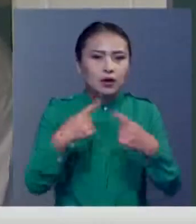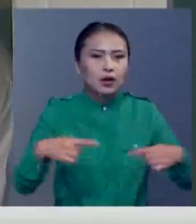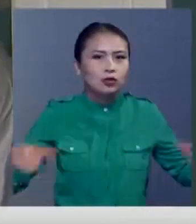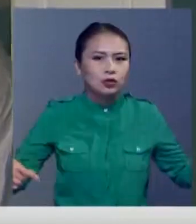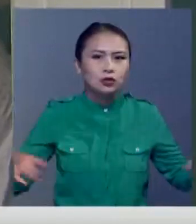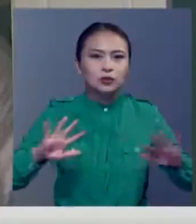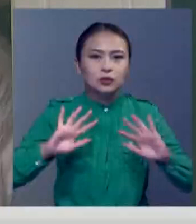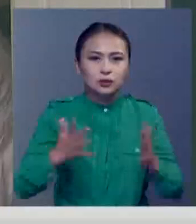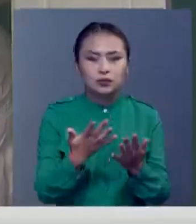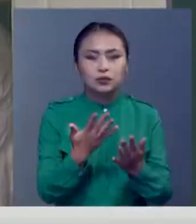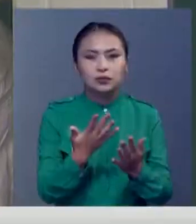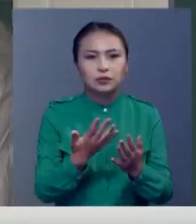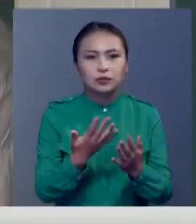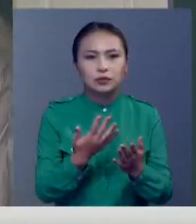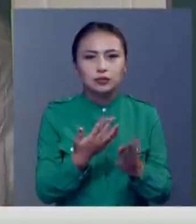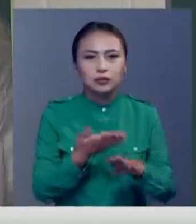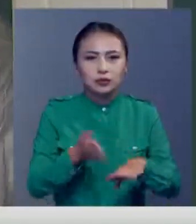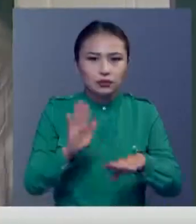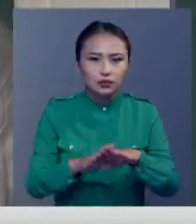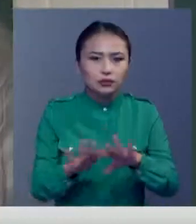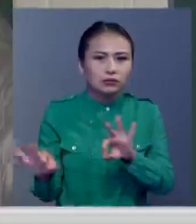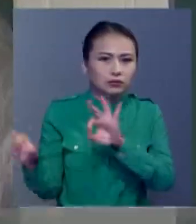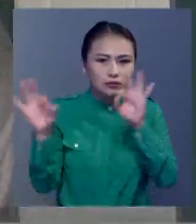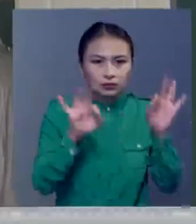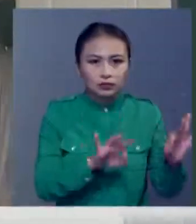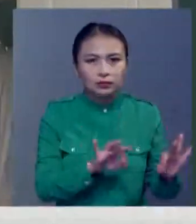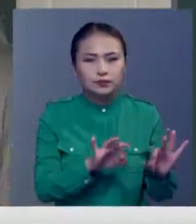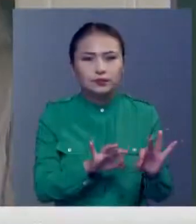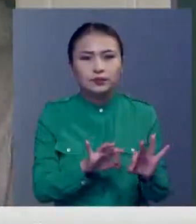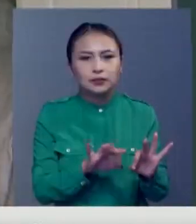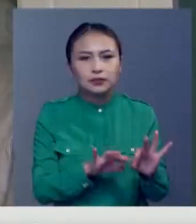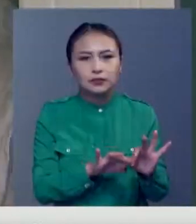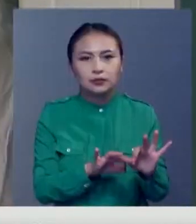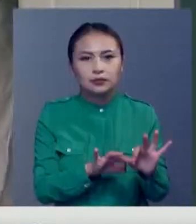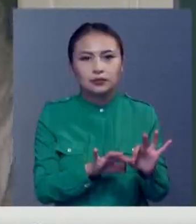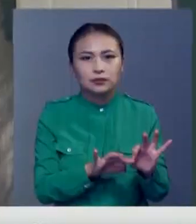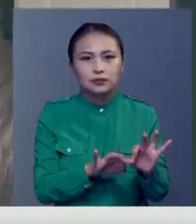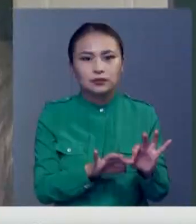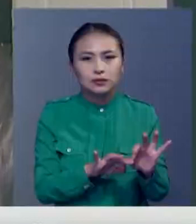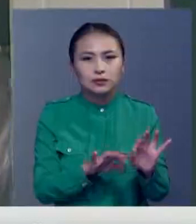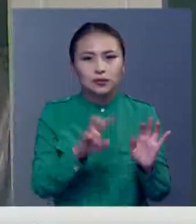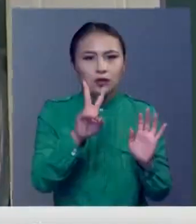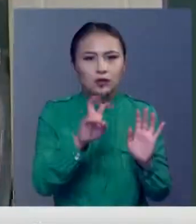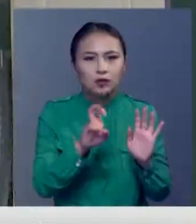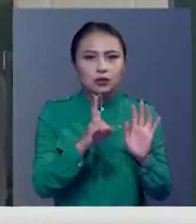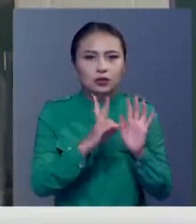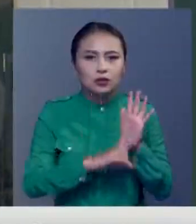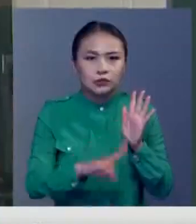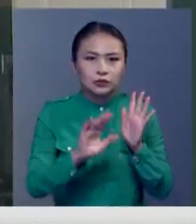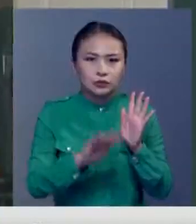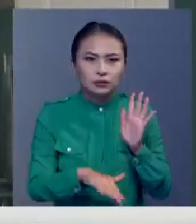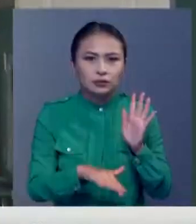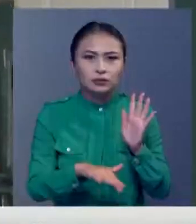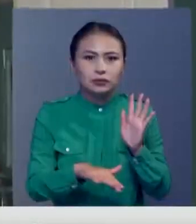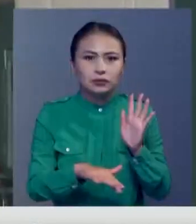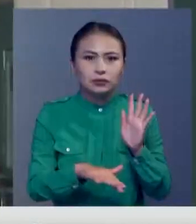деңгейдегі жарақаттармен. Оның ішінде сүйек тірек қимыл жүйесінің жатсындықтары бар,